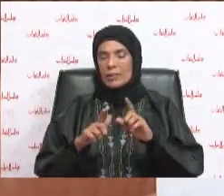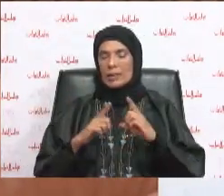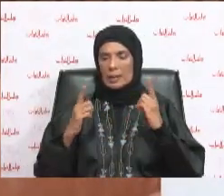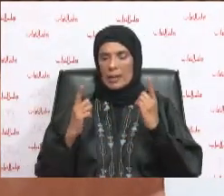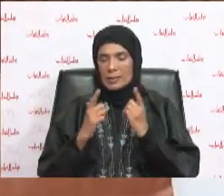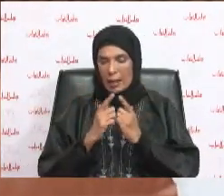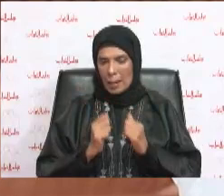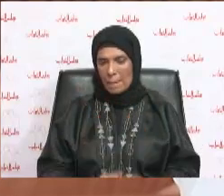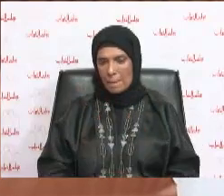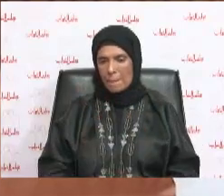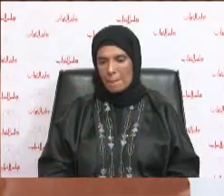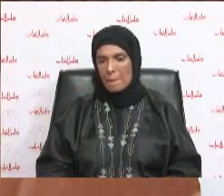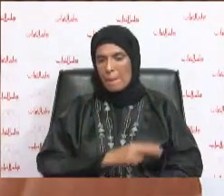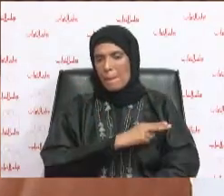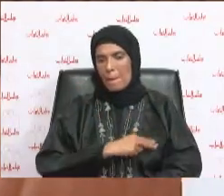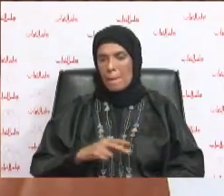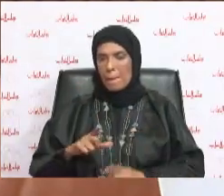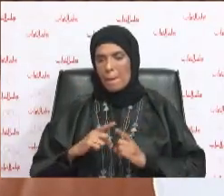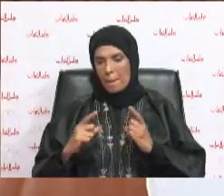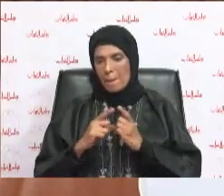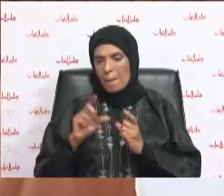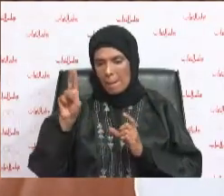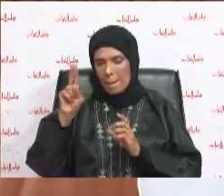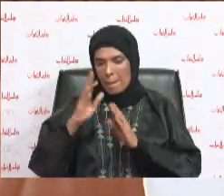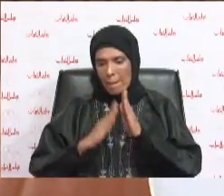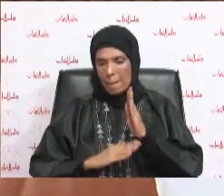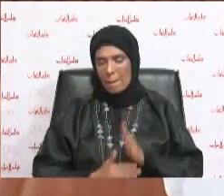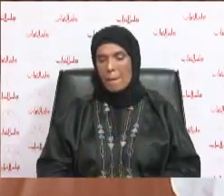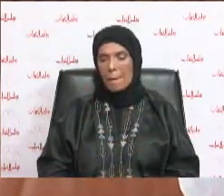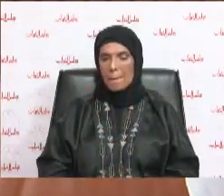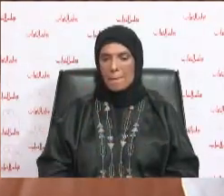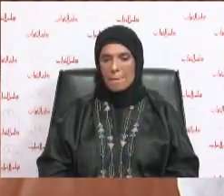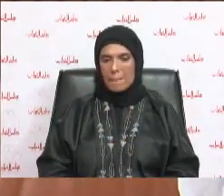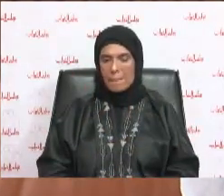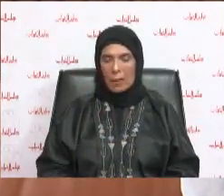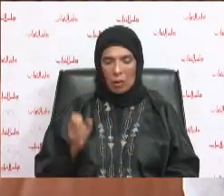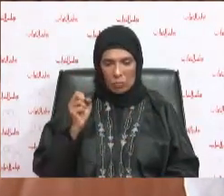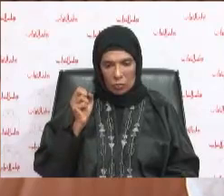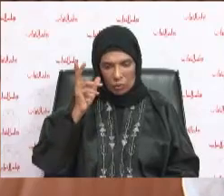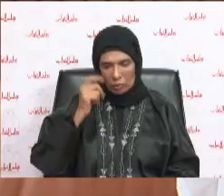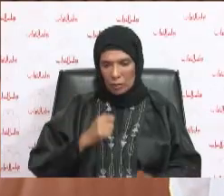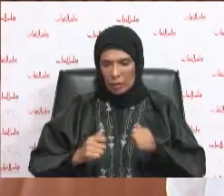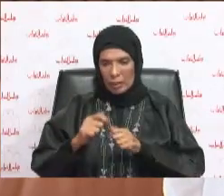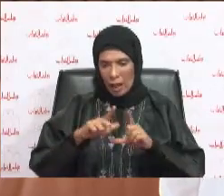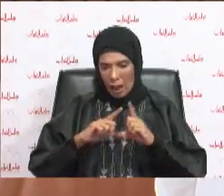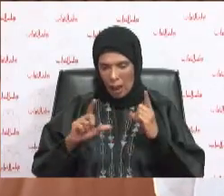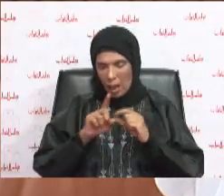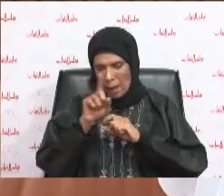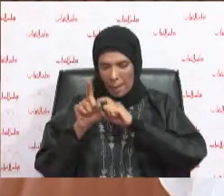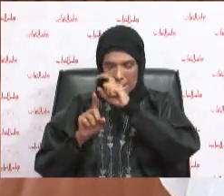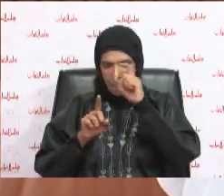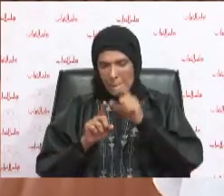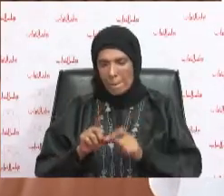اللجنه واعضاء اللجنه على هذا التقرير. وفكرة إنشاء لجنة تحقيق في